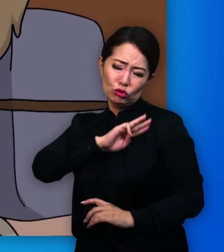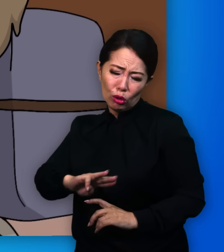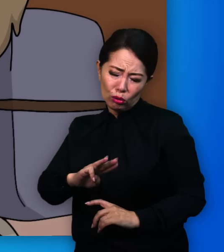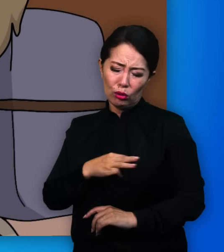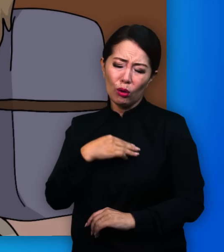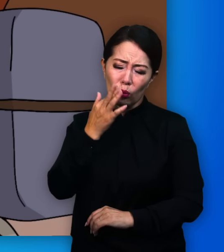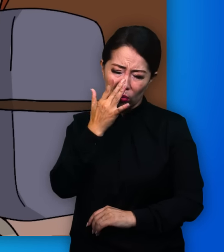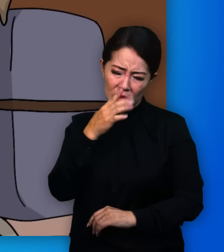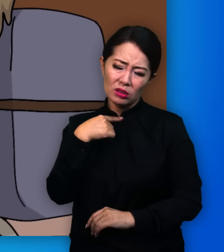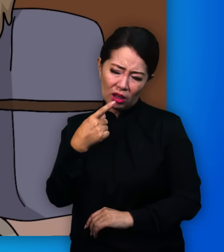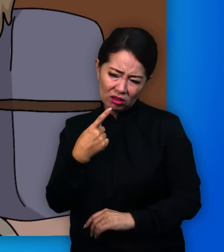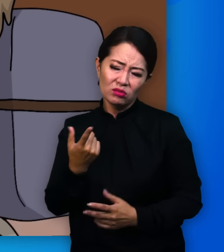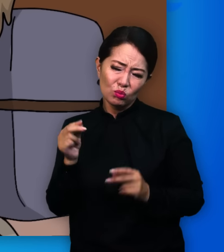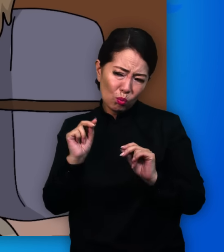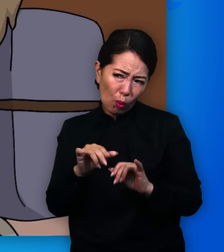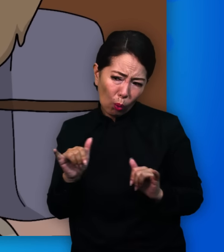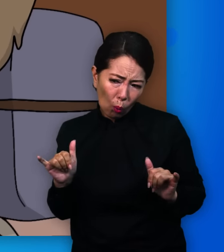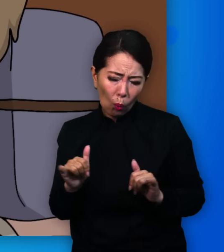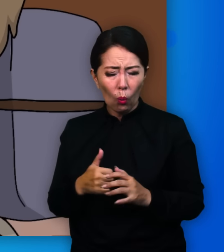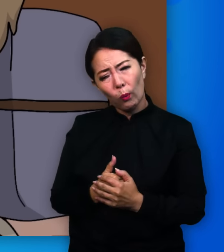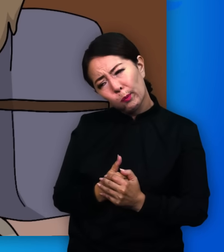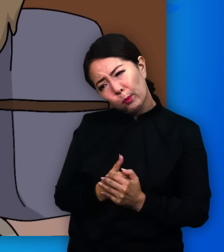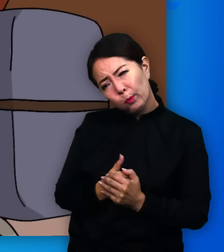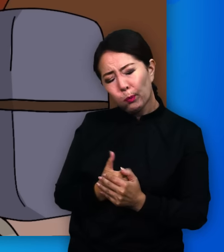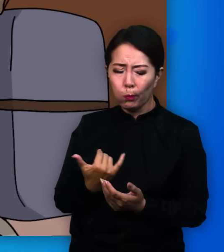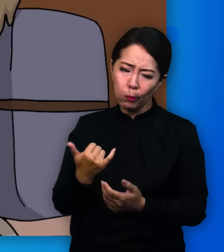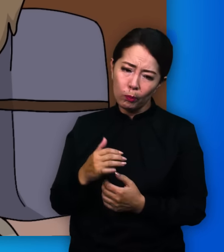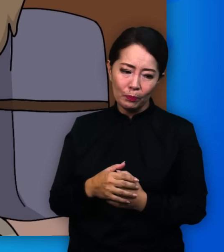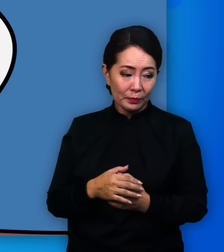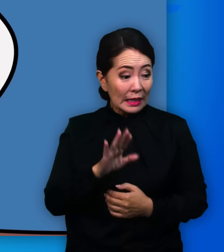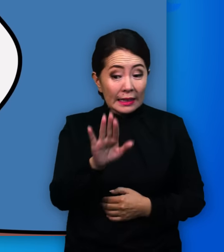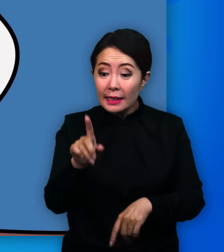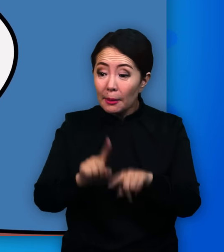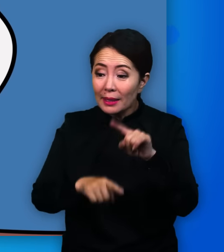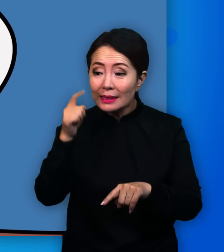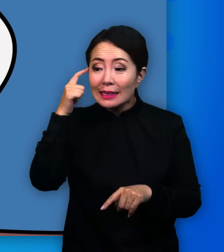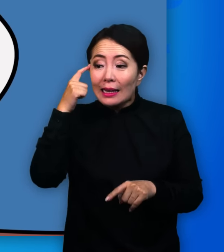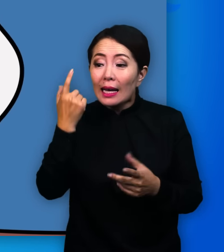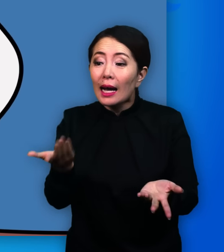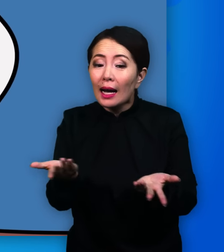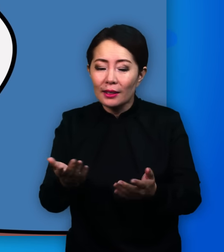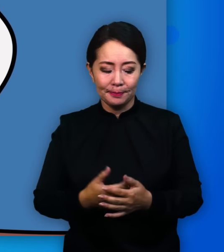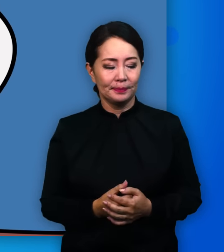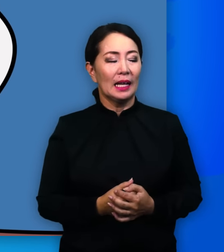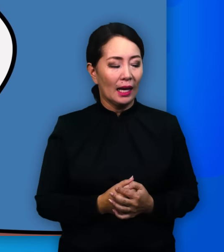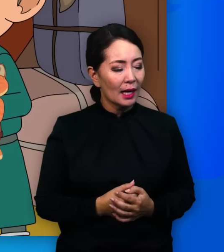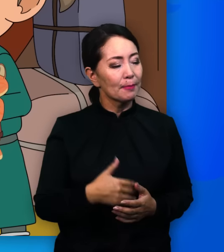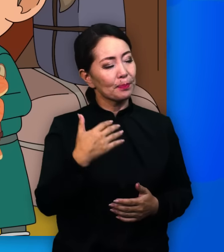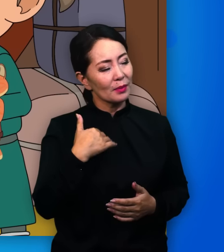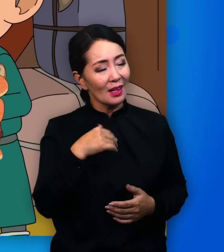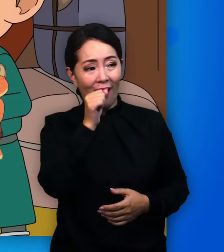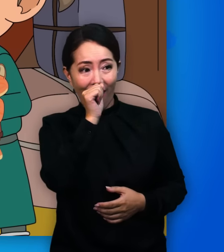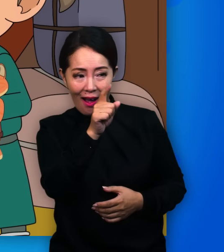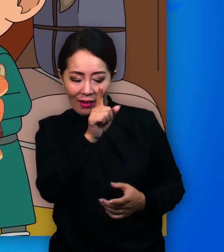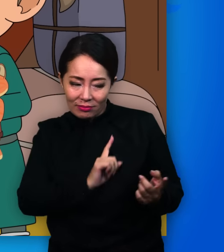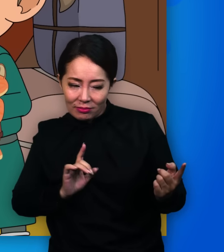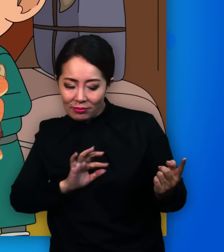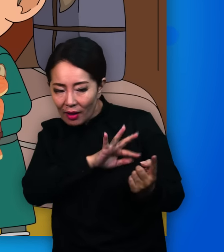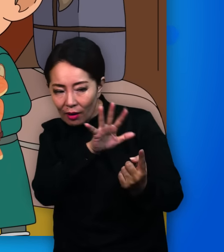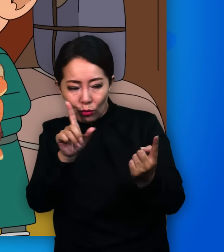Үнэхэр зөв бодлоо. Өөрөөр нь хүмүүс туслуулна гэсэн үг шүү дээ. Гэхдээ хамгийн гол нь тэр хүнийг яаж итгүүлэх